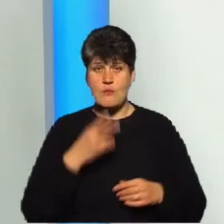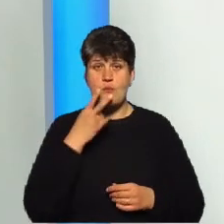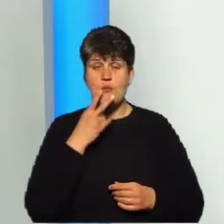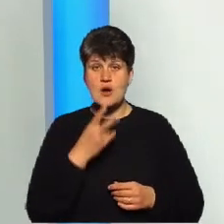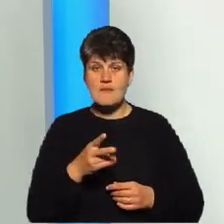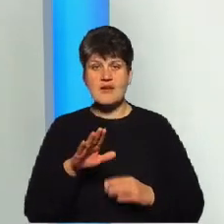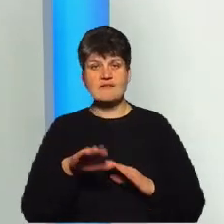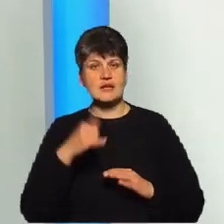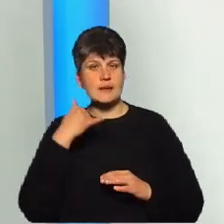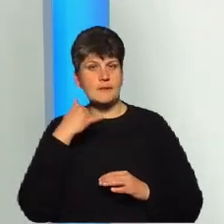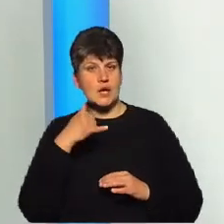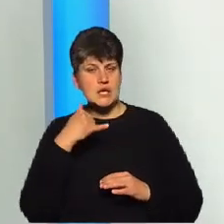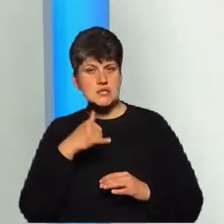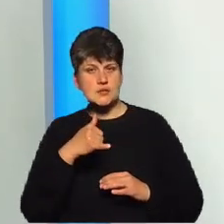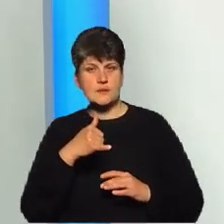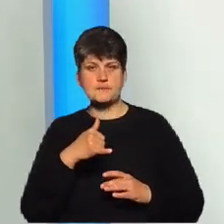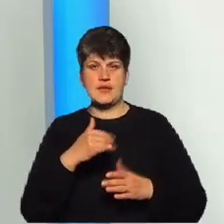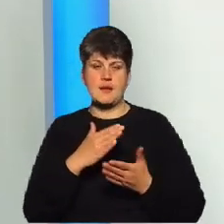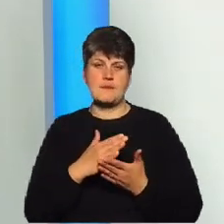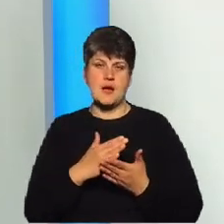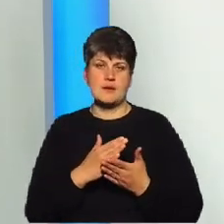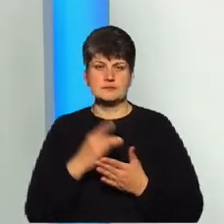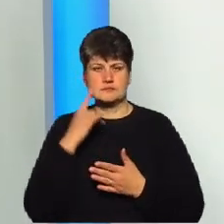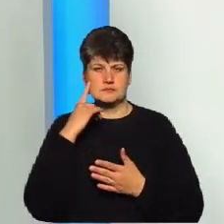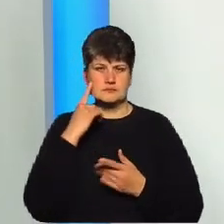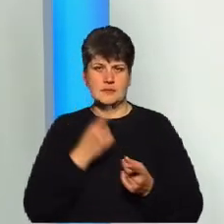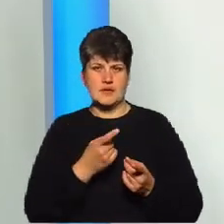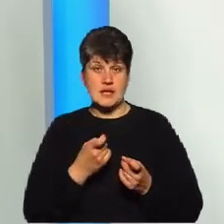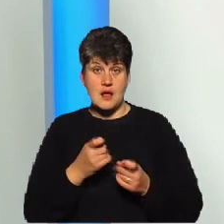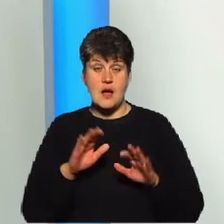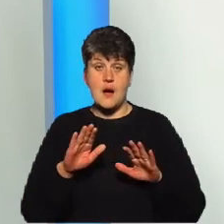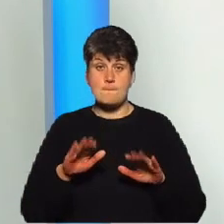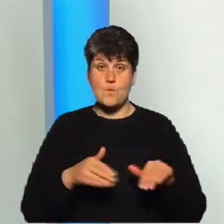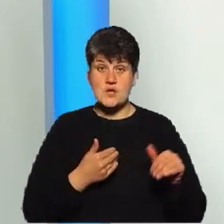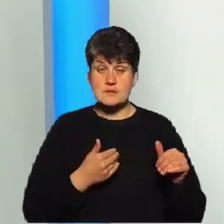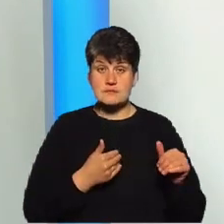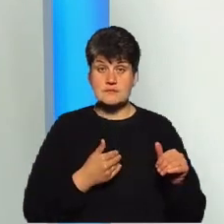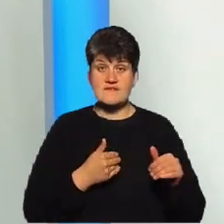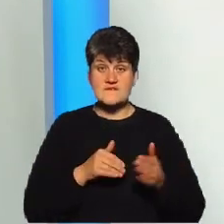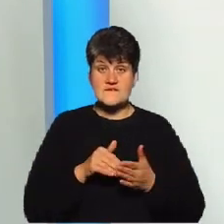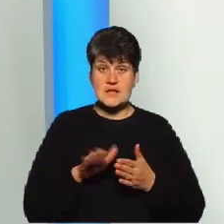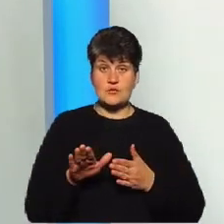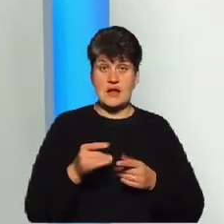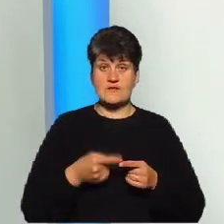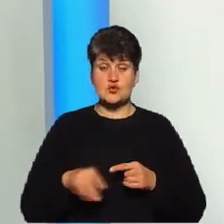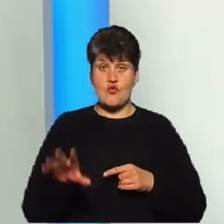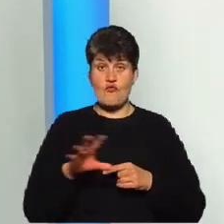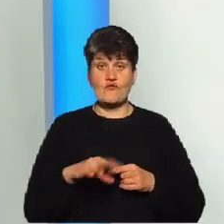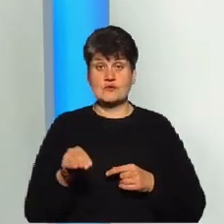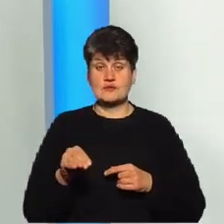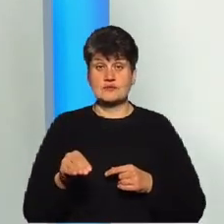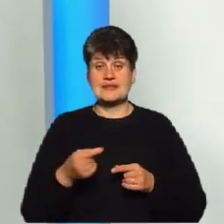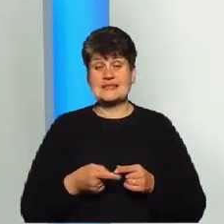поліцію, маємо певні наміри щодо притягнення, а потім відмовляємося від цього всього, то воно просто буде,